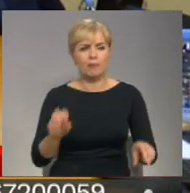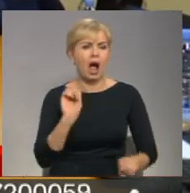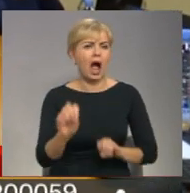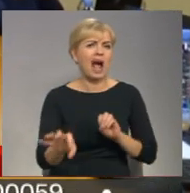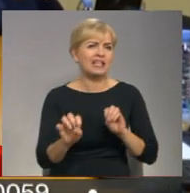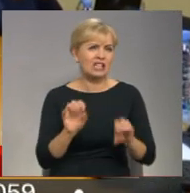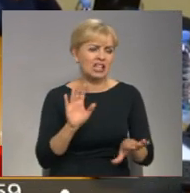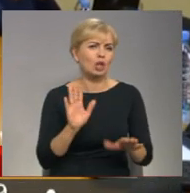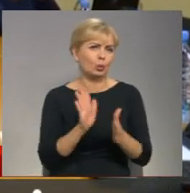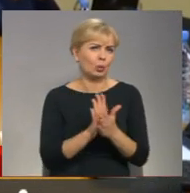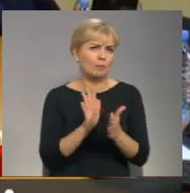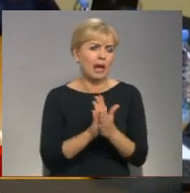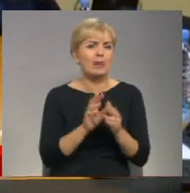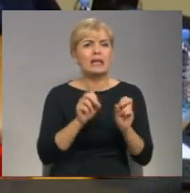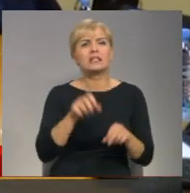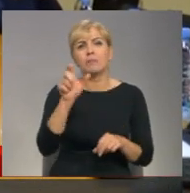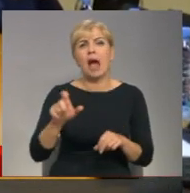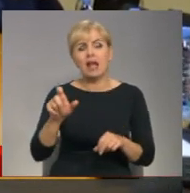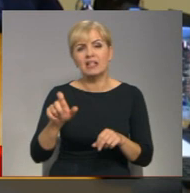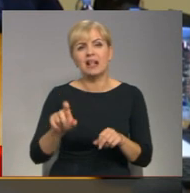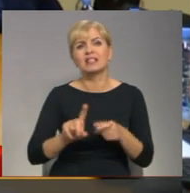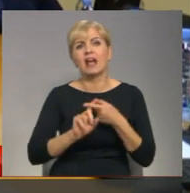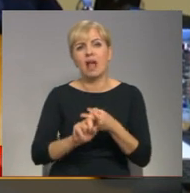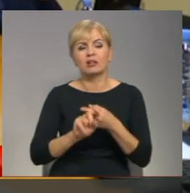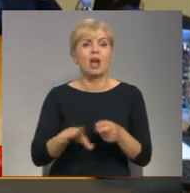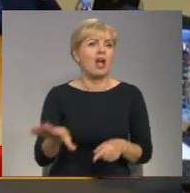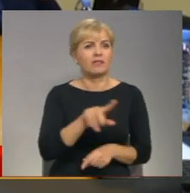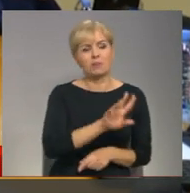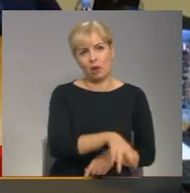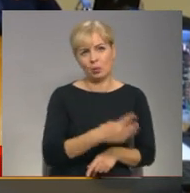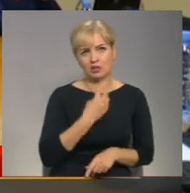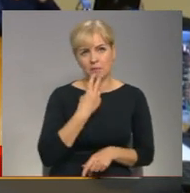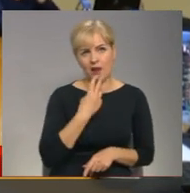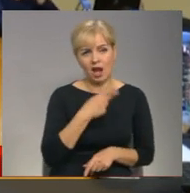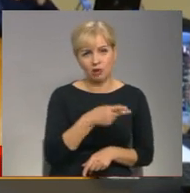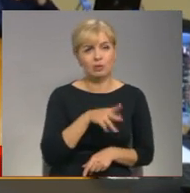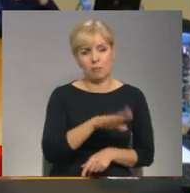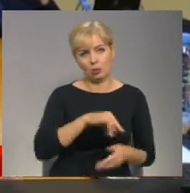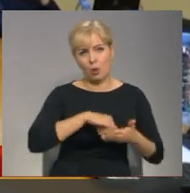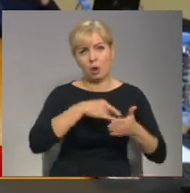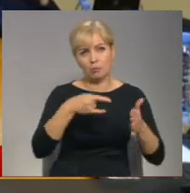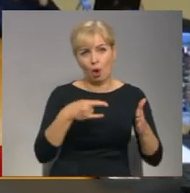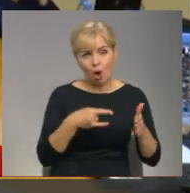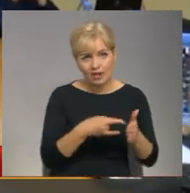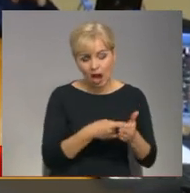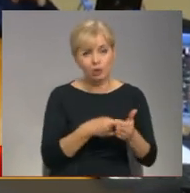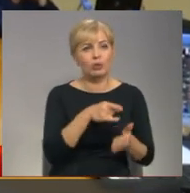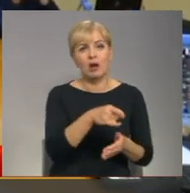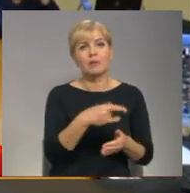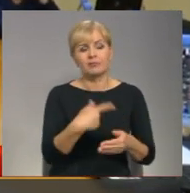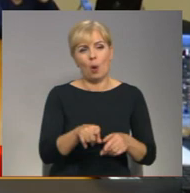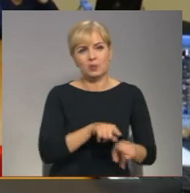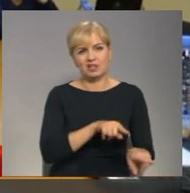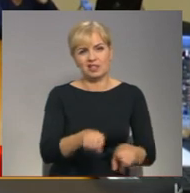speciālistiem, neatkarīgiem. Nu, viņi visi par šo iesmējās, par to vispār to projektu, jo viņš jau saknē